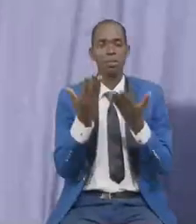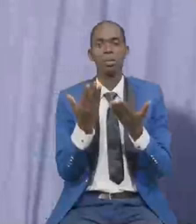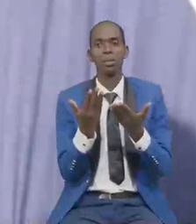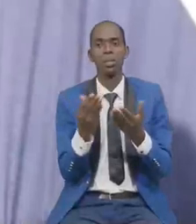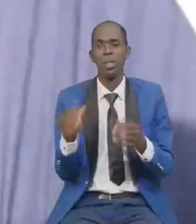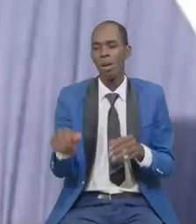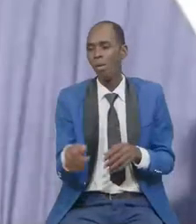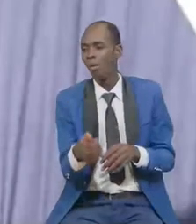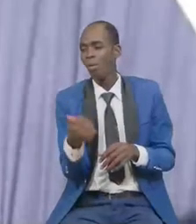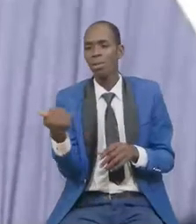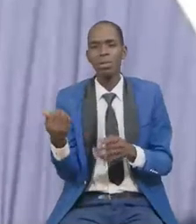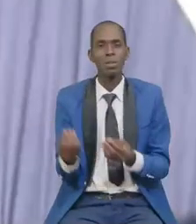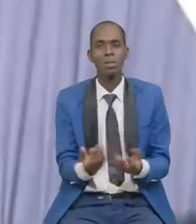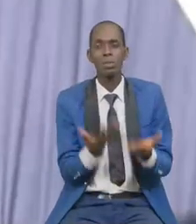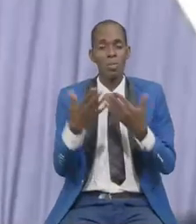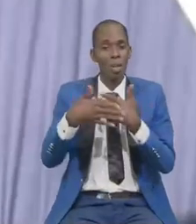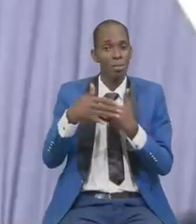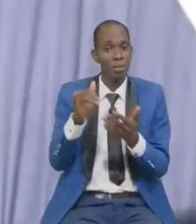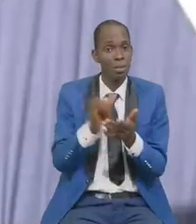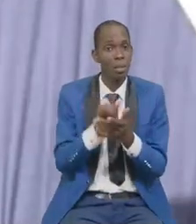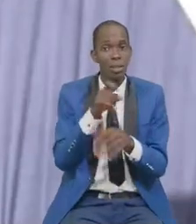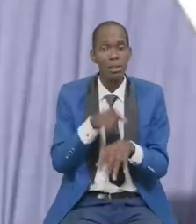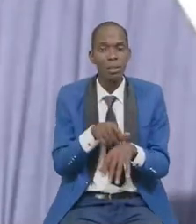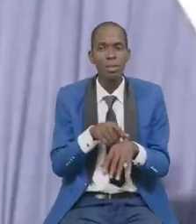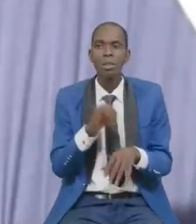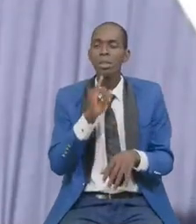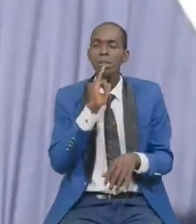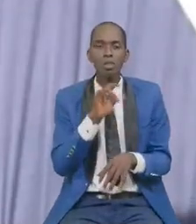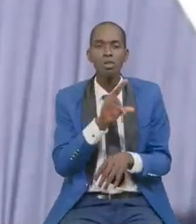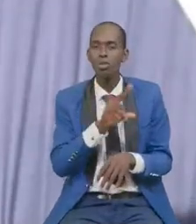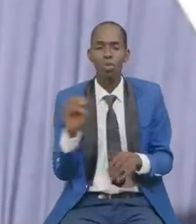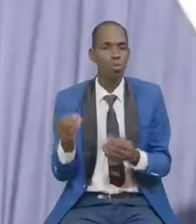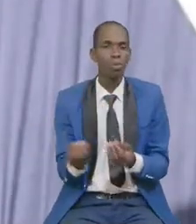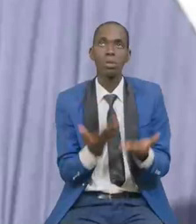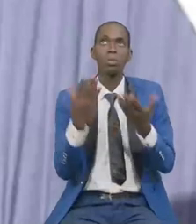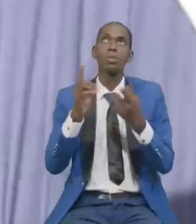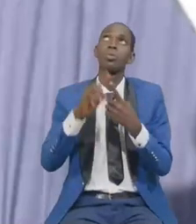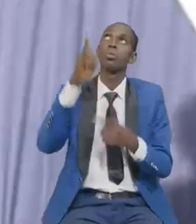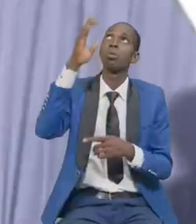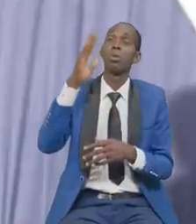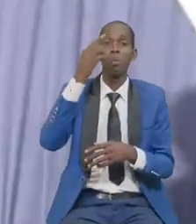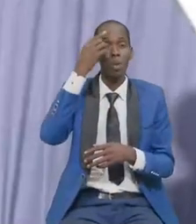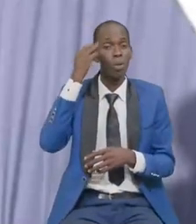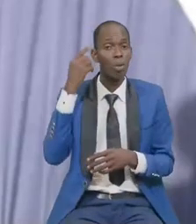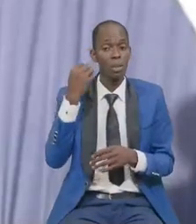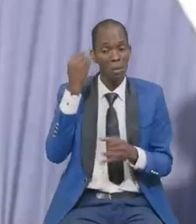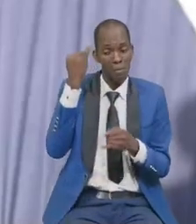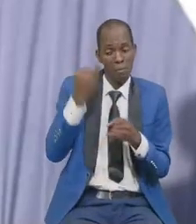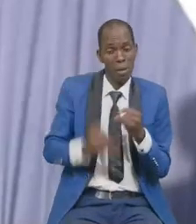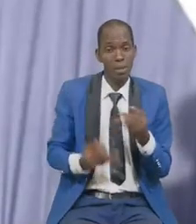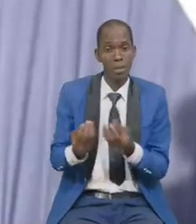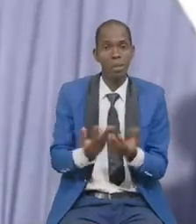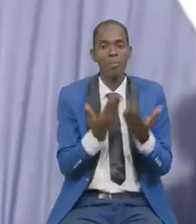sacrifice après celui-là n'est pas pour Dieu. Parce que le sacrifice final a